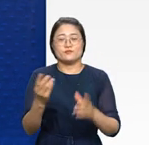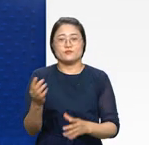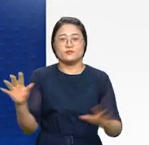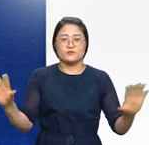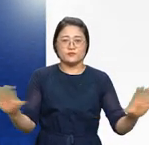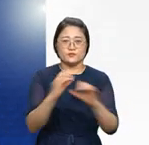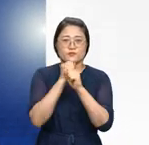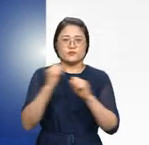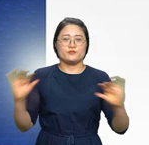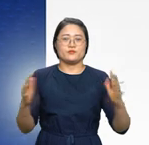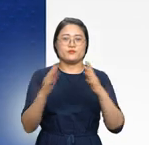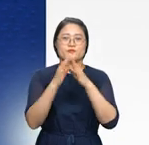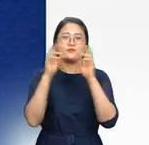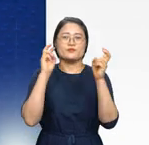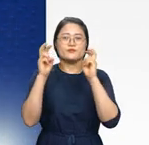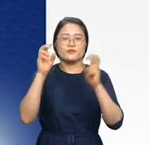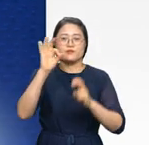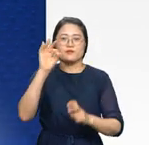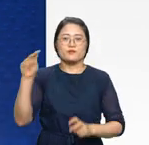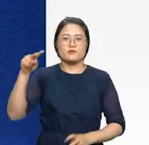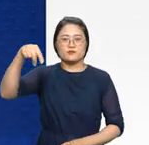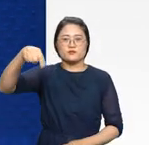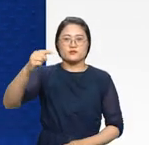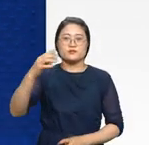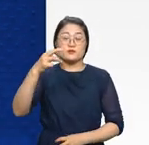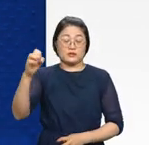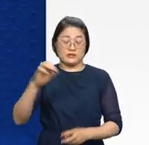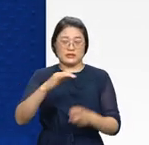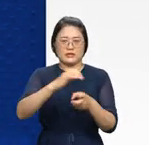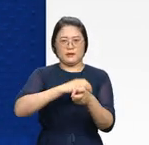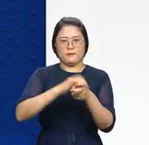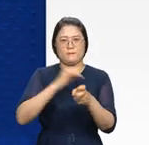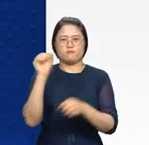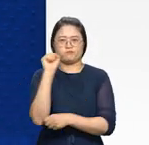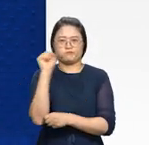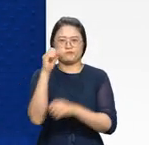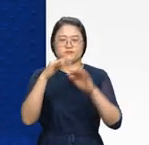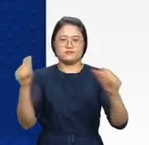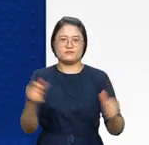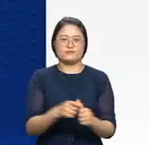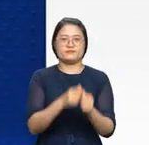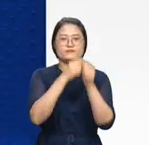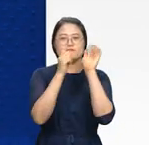종합건설기업인 주식회사 아스텐건설에서 화물차 운전직 종사자를 모집합니다.